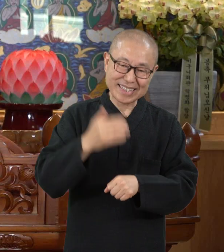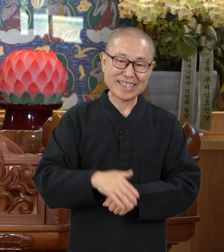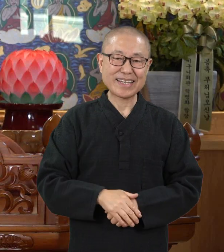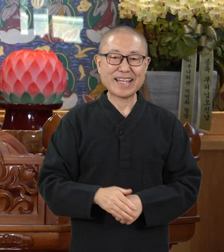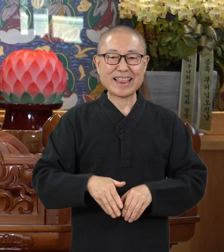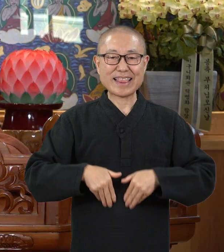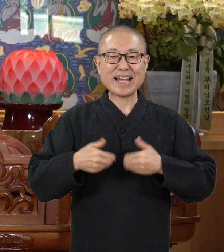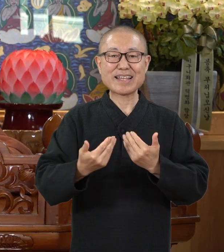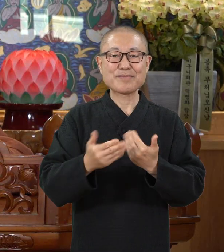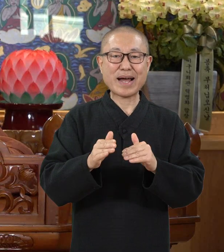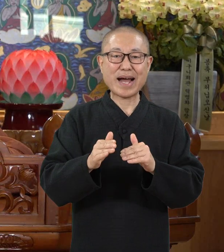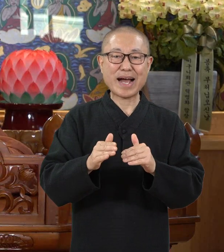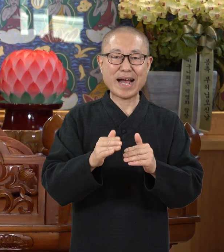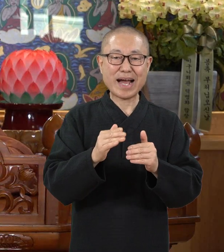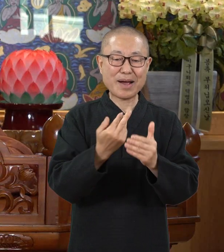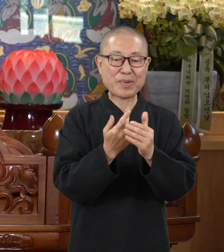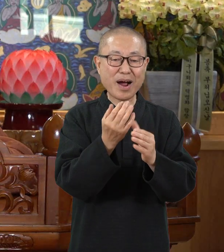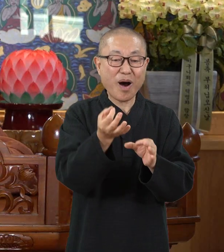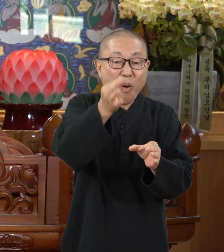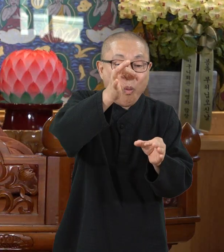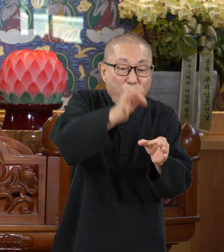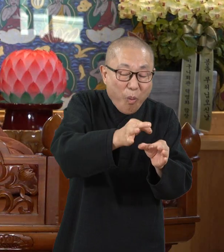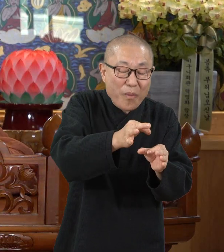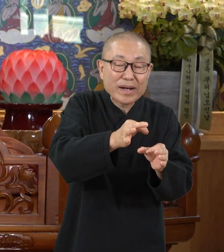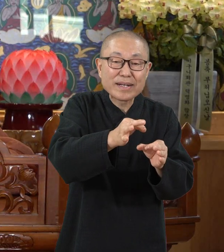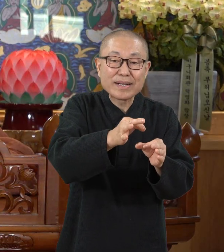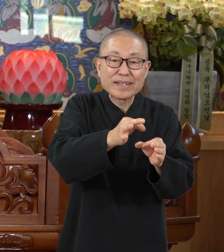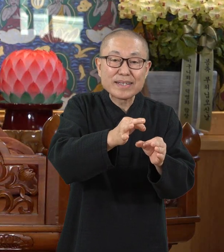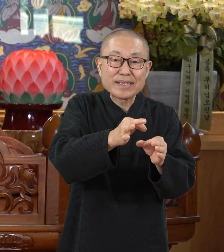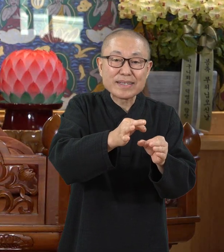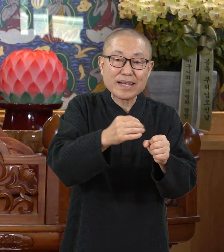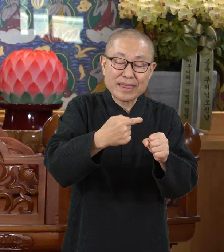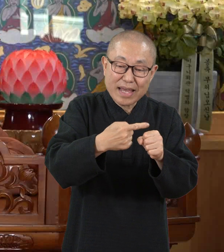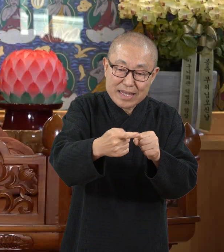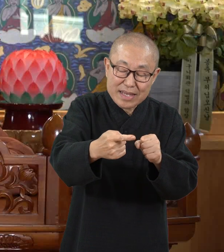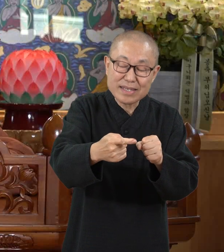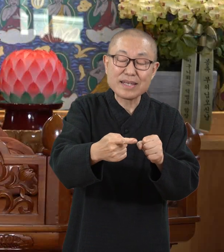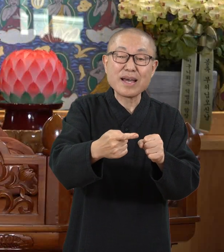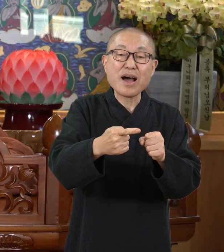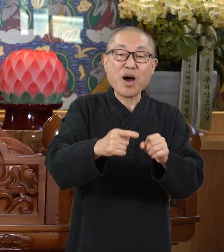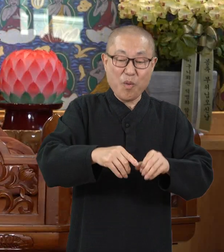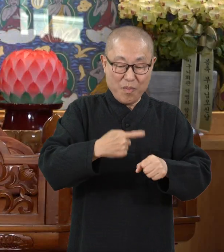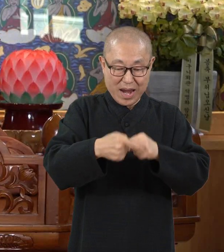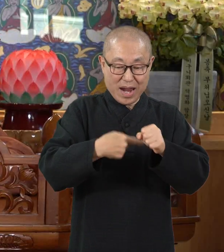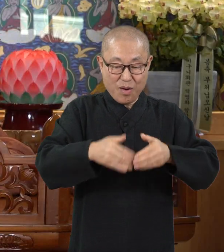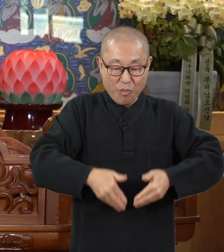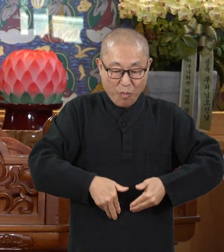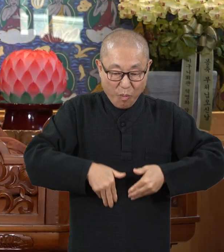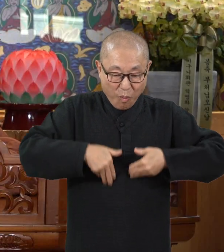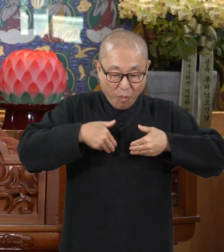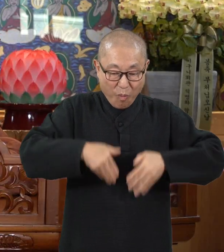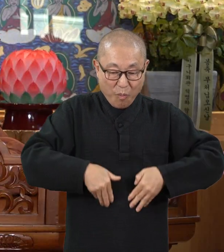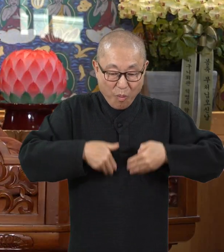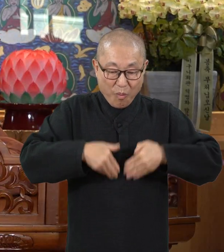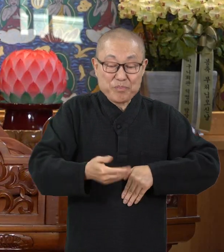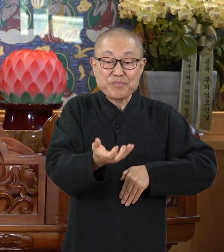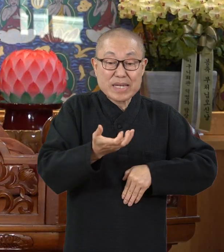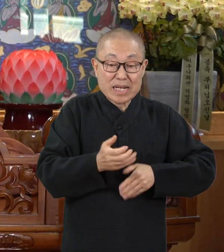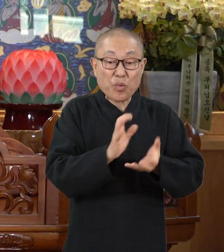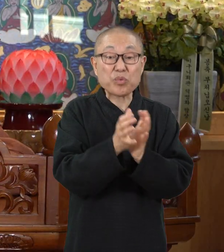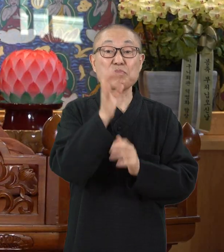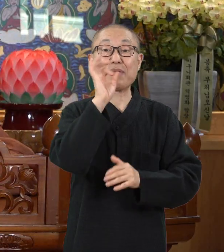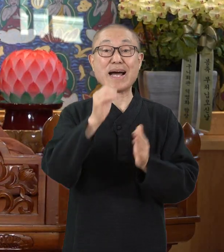훈기 도는 방에 밤과 낮 시간 흐르고 내년 봄 노란 꽃송이 미리 얼굴 내밀다. 이게